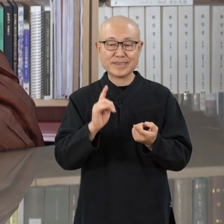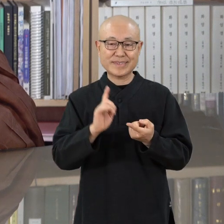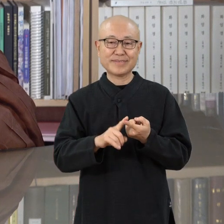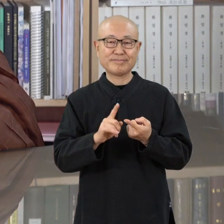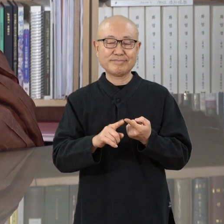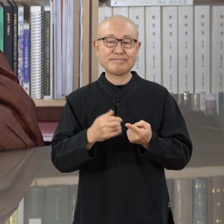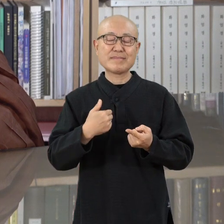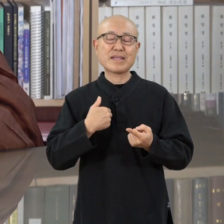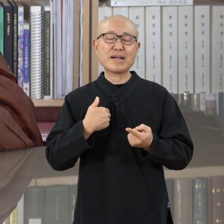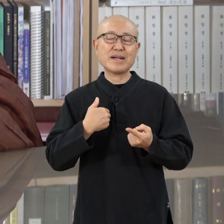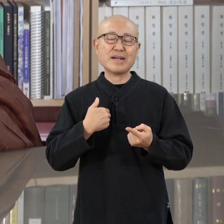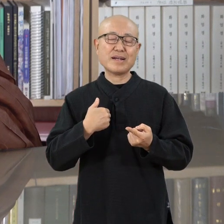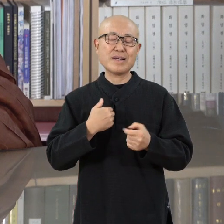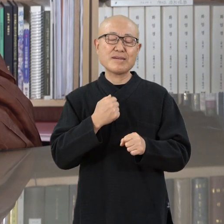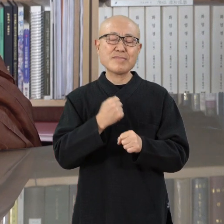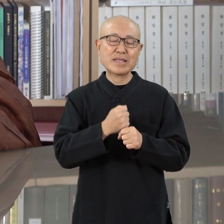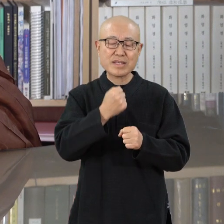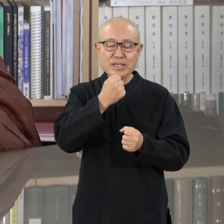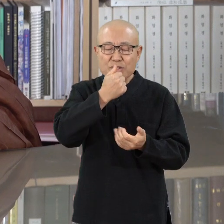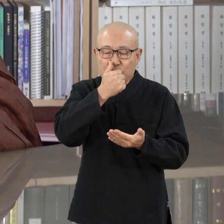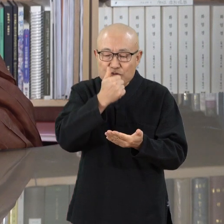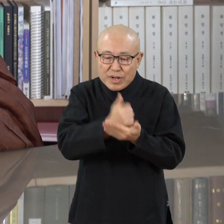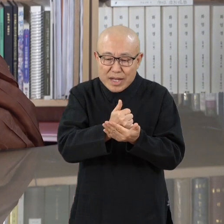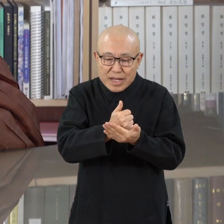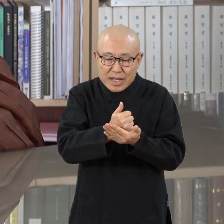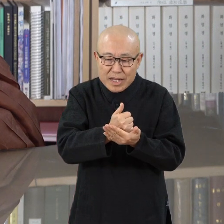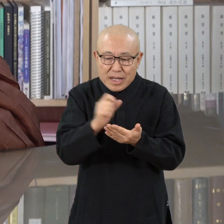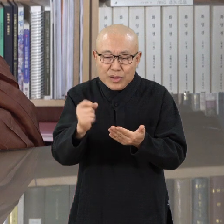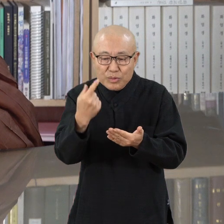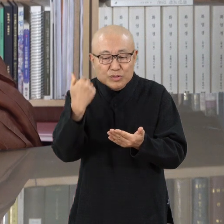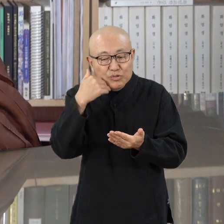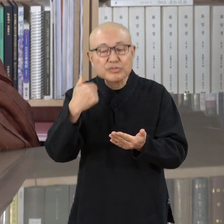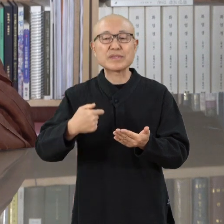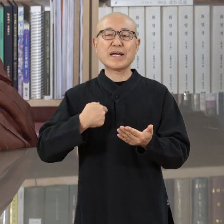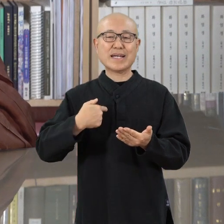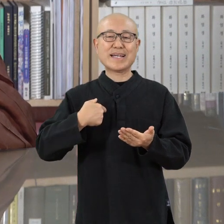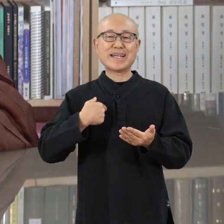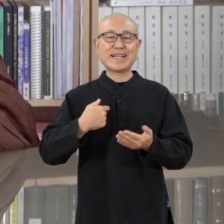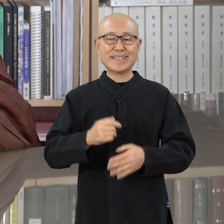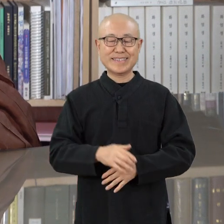내가 저지른 죄악은 바로 내게서 일어난 것이다.